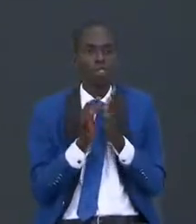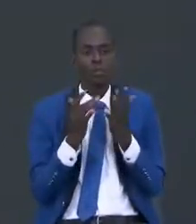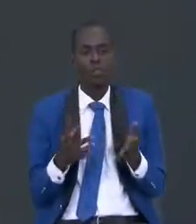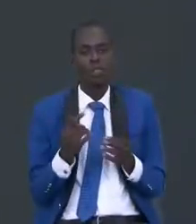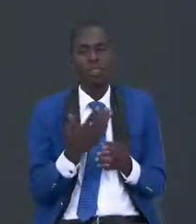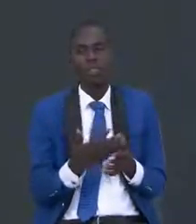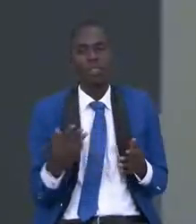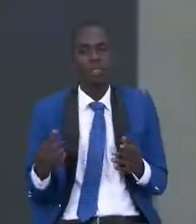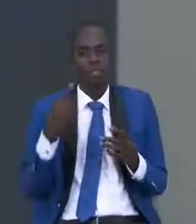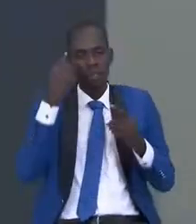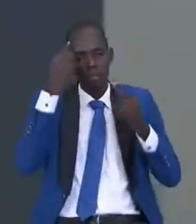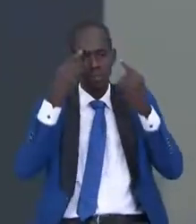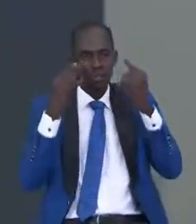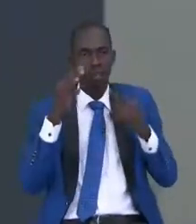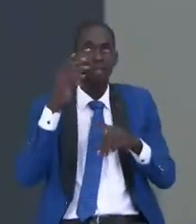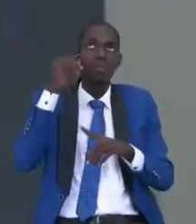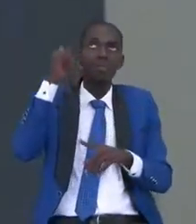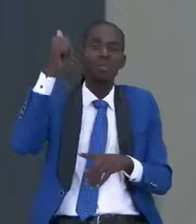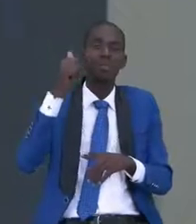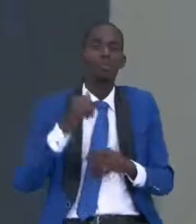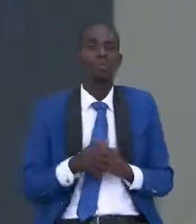concernait.